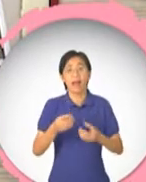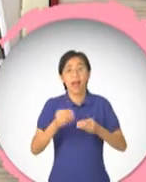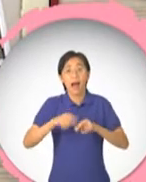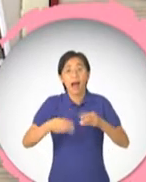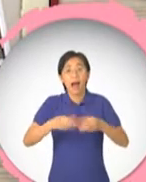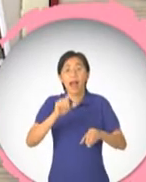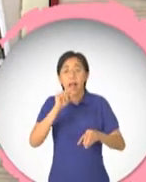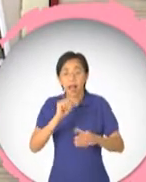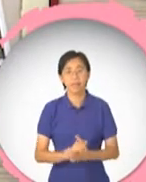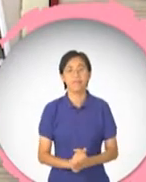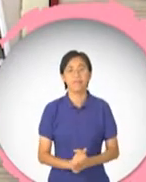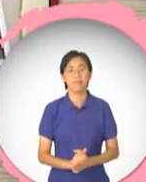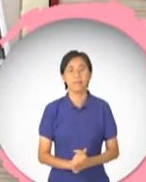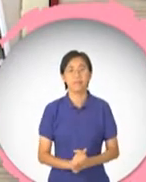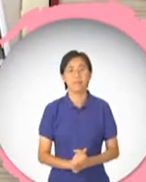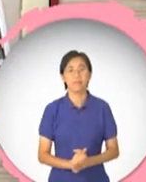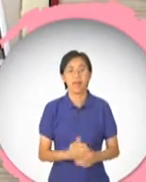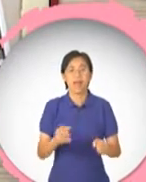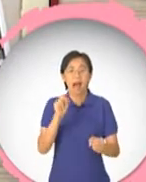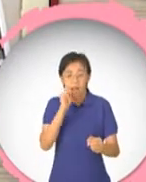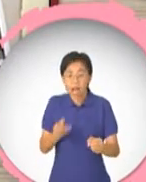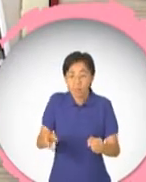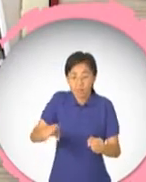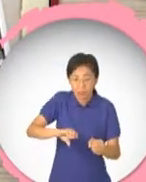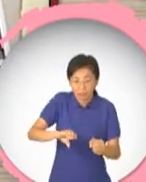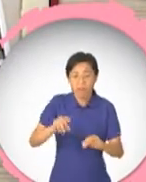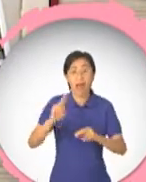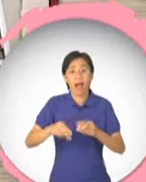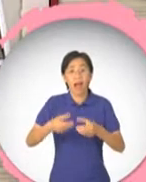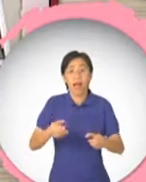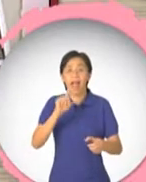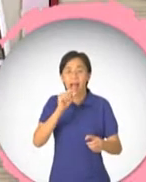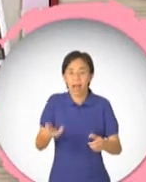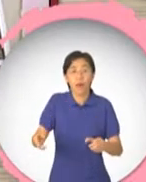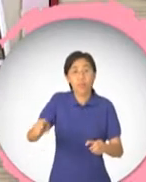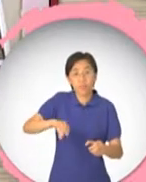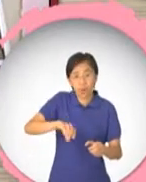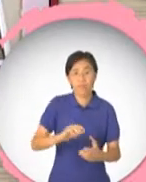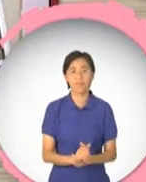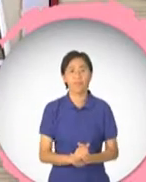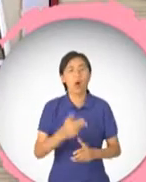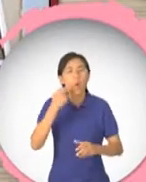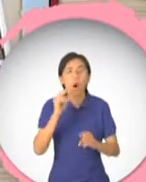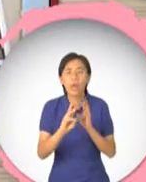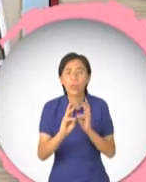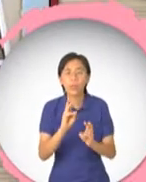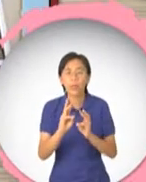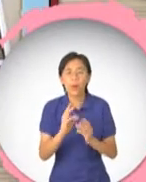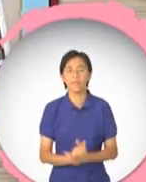เทลงไปเลยค่ะ ชื้น นะคะแล้วก็มีน้ำตาลทรายนะคะแล้วก็เกลือ แล้วก็เ